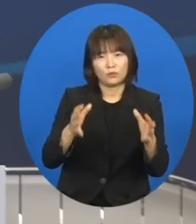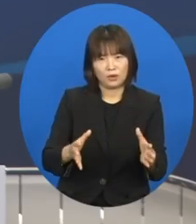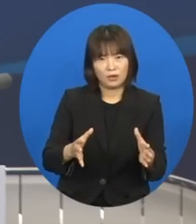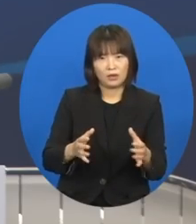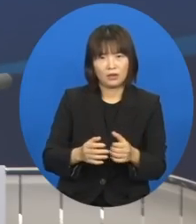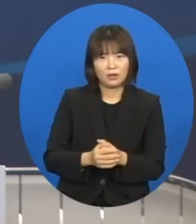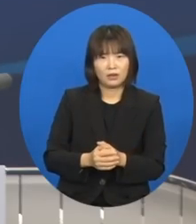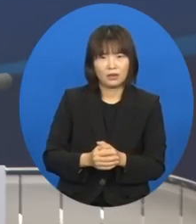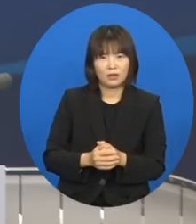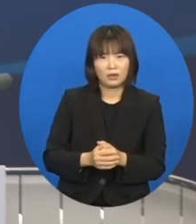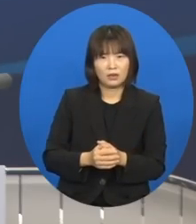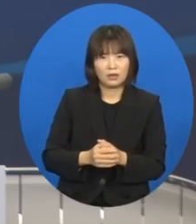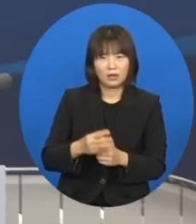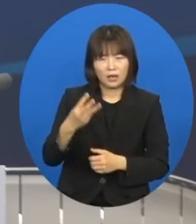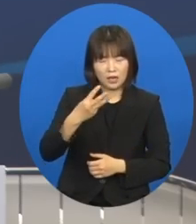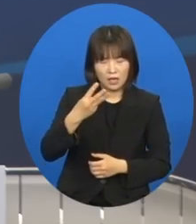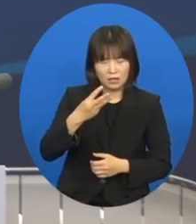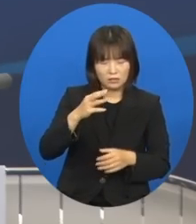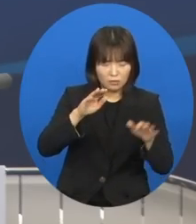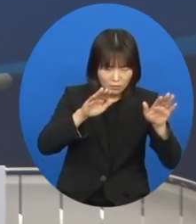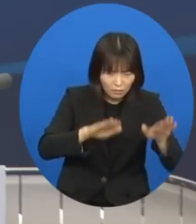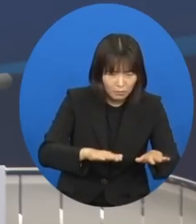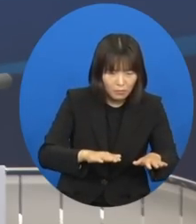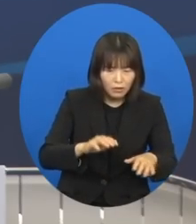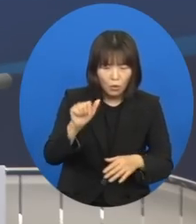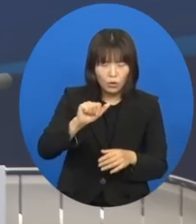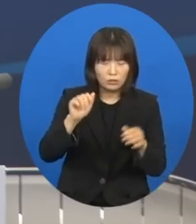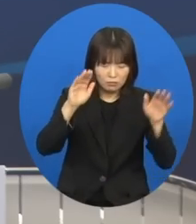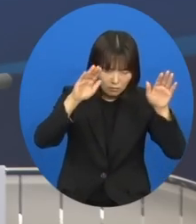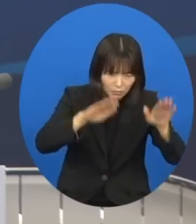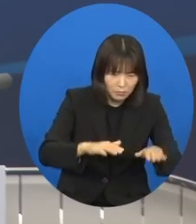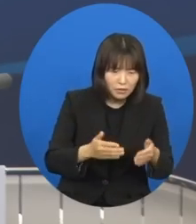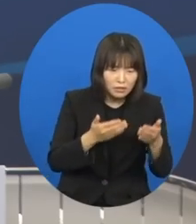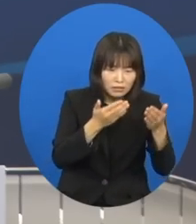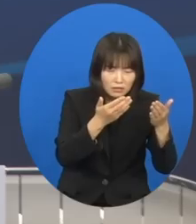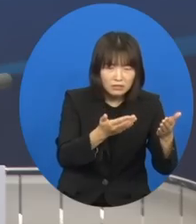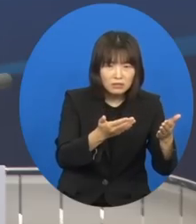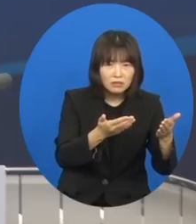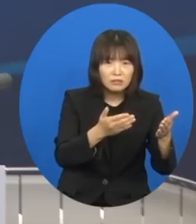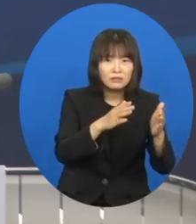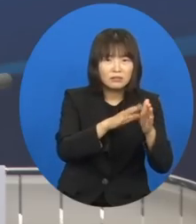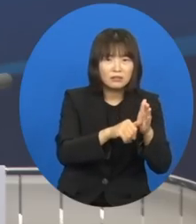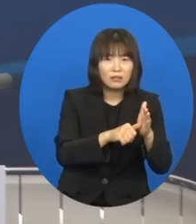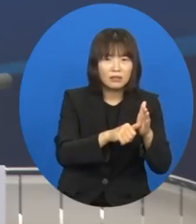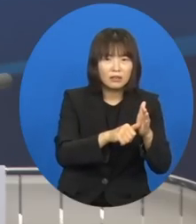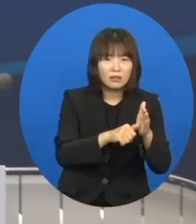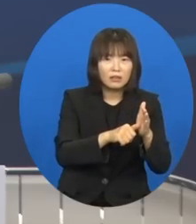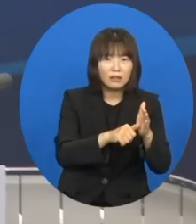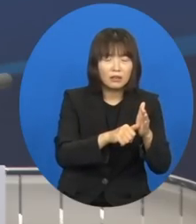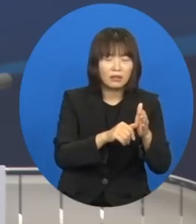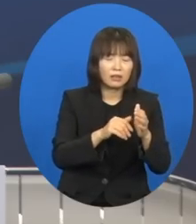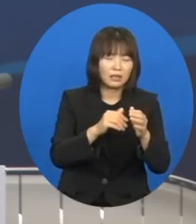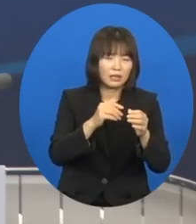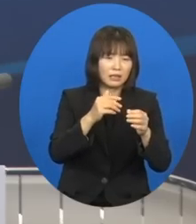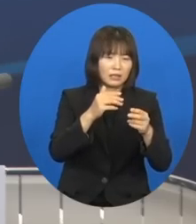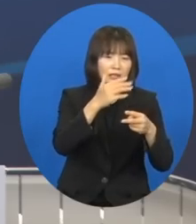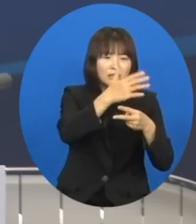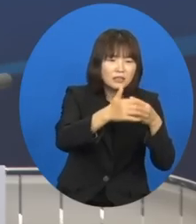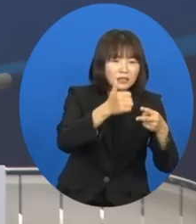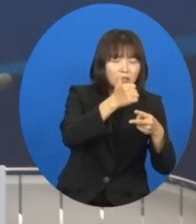3천배, 5천배 하면서 수많은 연보를 했는데도 단 한 번 신의 음성을 들은 적이 없는데 말씀을